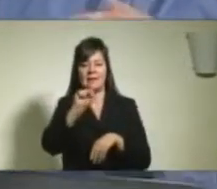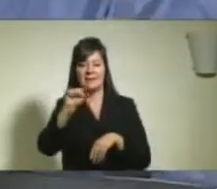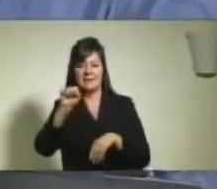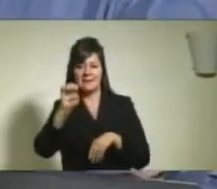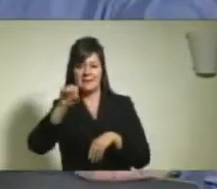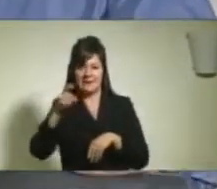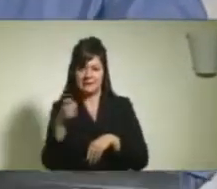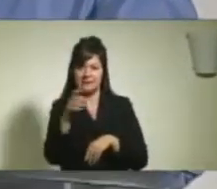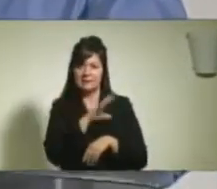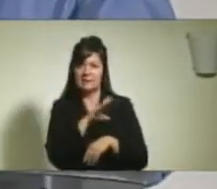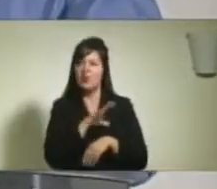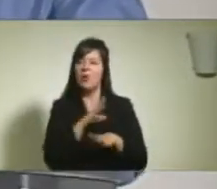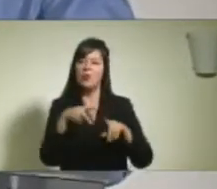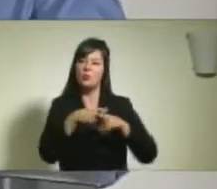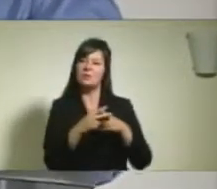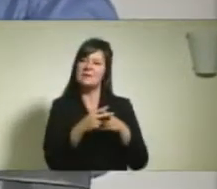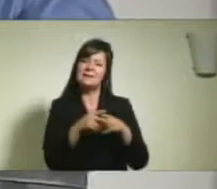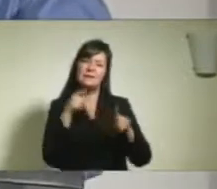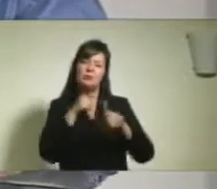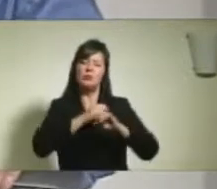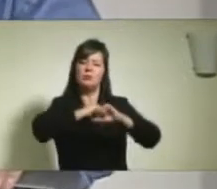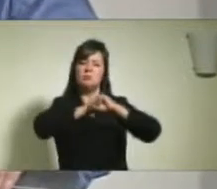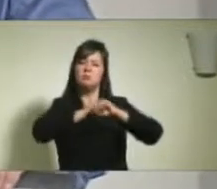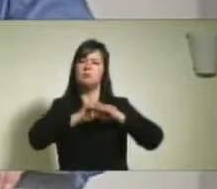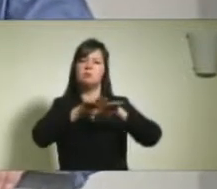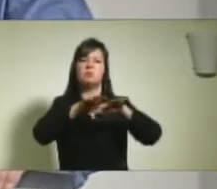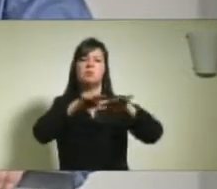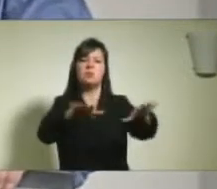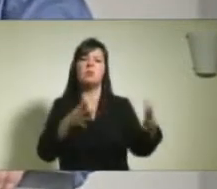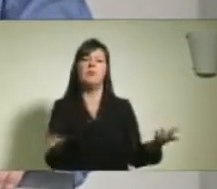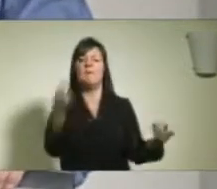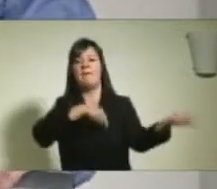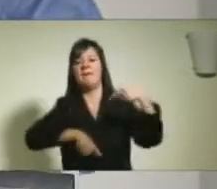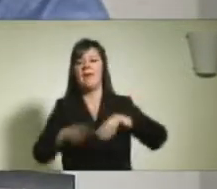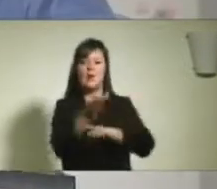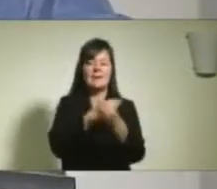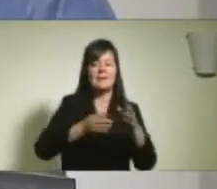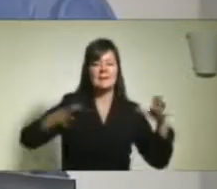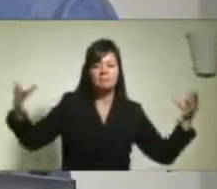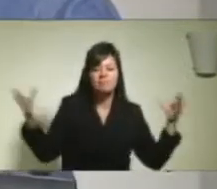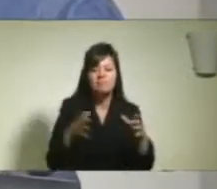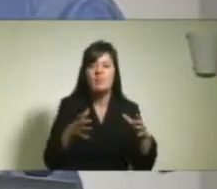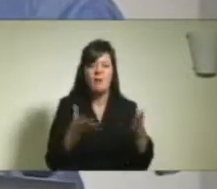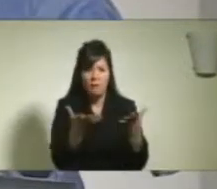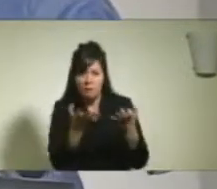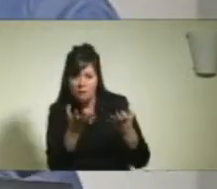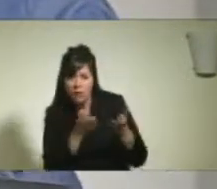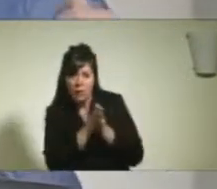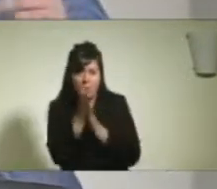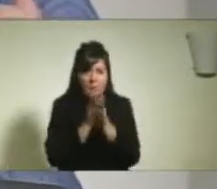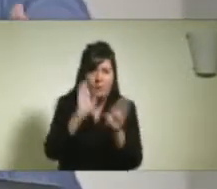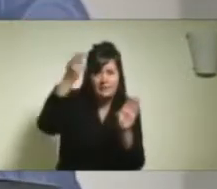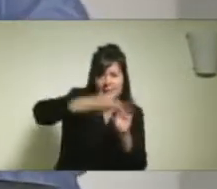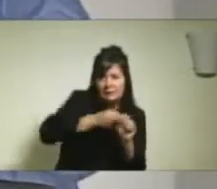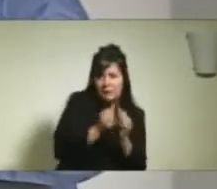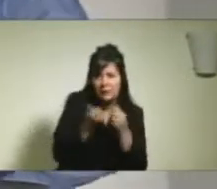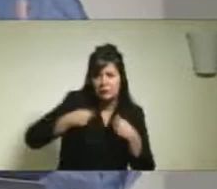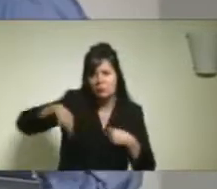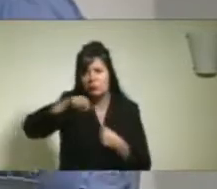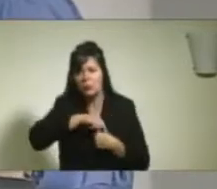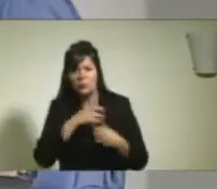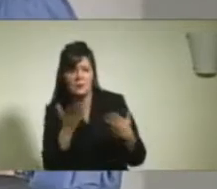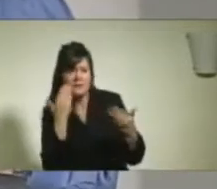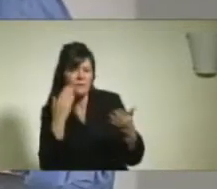comme outil d'organisation, de rassemblement. Nous demandons aux gens, est-ce que cela vous intéresse de participer à notre mouvement, d'en